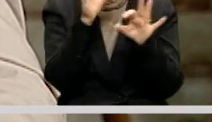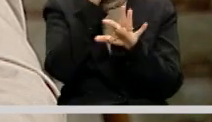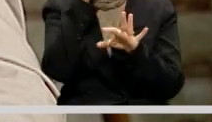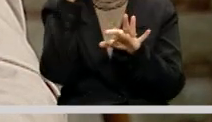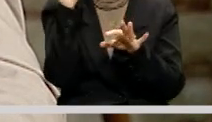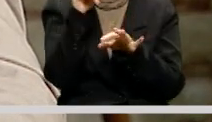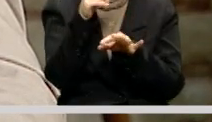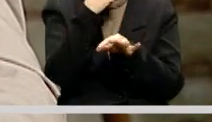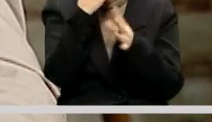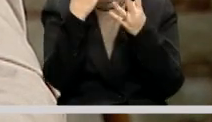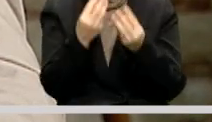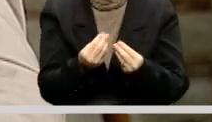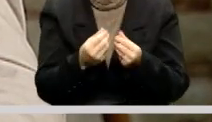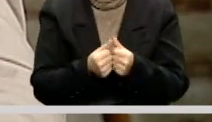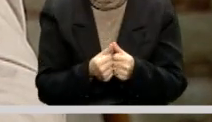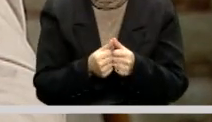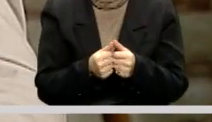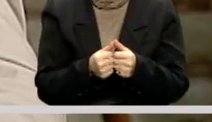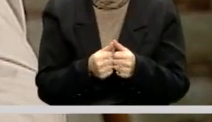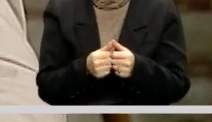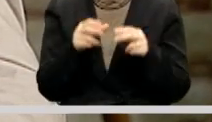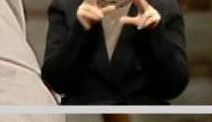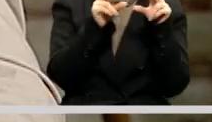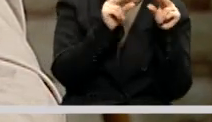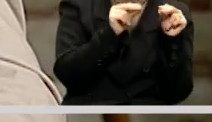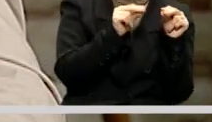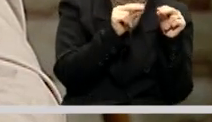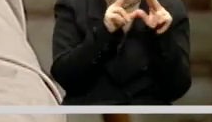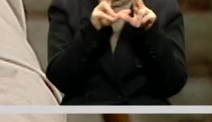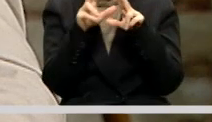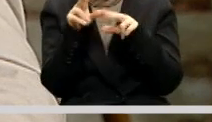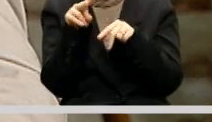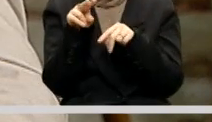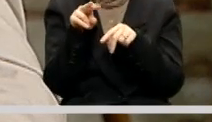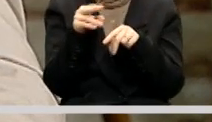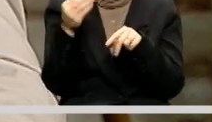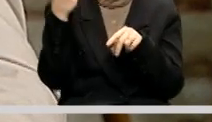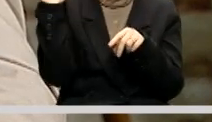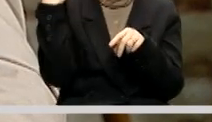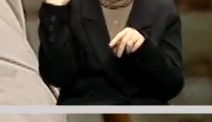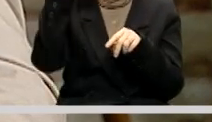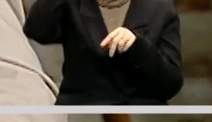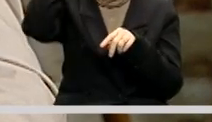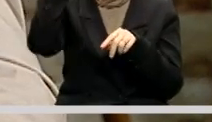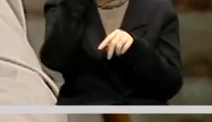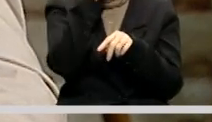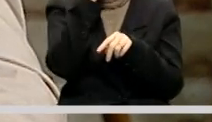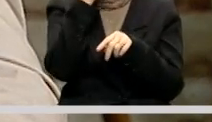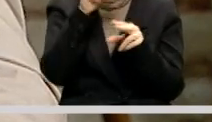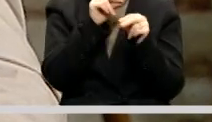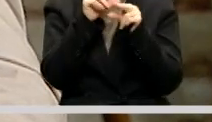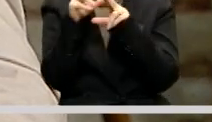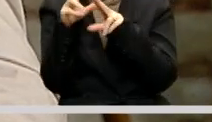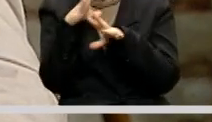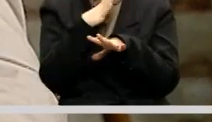geçirmesini diliyorum herkesin. İnşallah. Uykudan uyanma gibi yeni yılda yeni umutlarla uyanıyoruz. Evet. Biraz daha